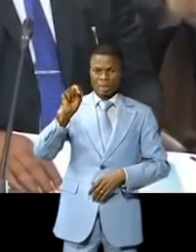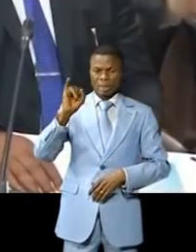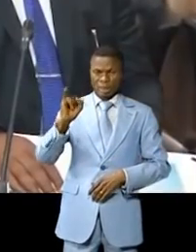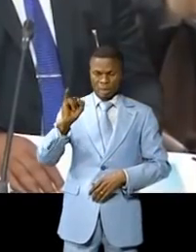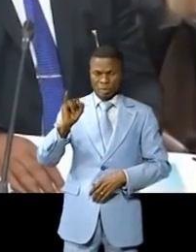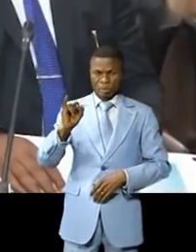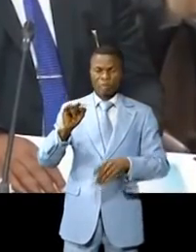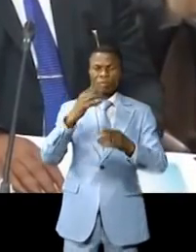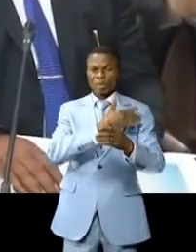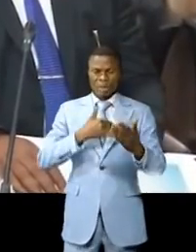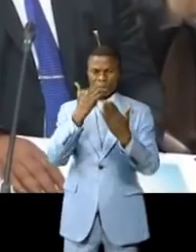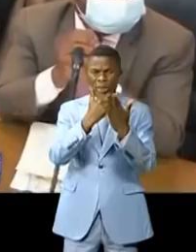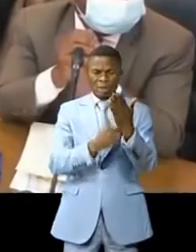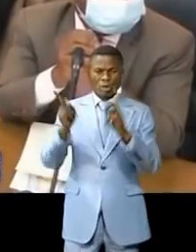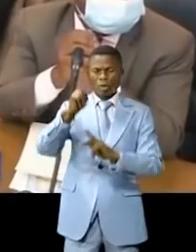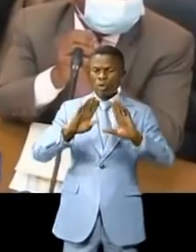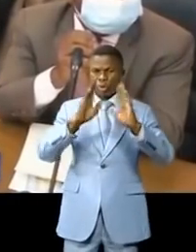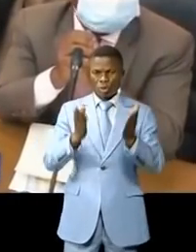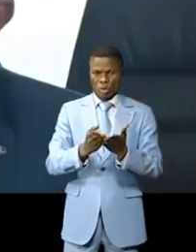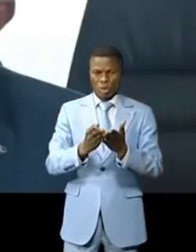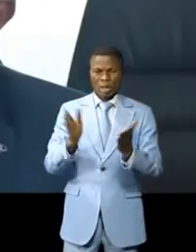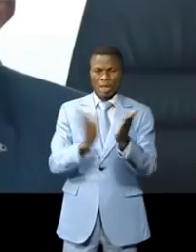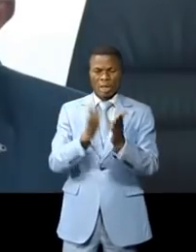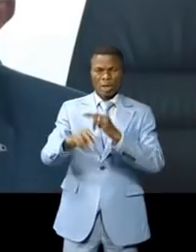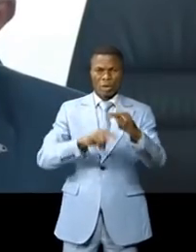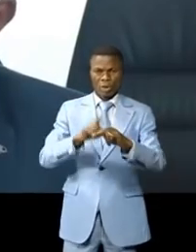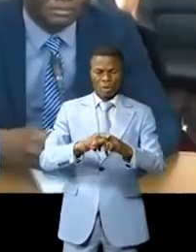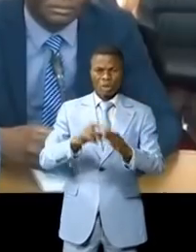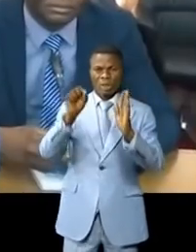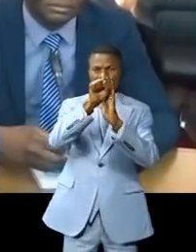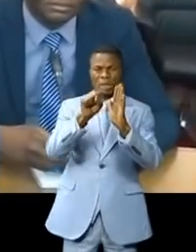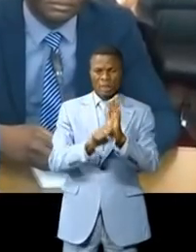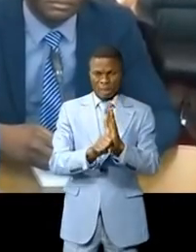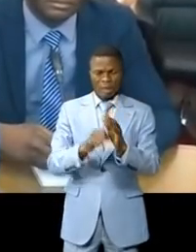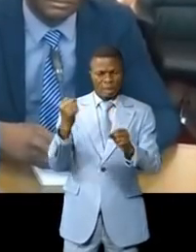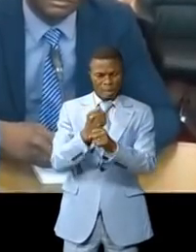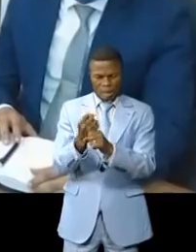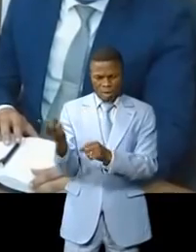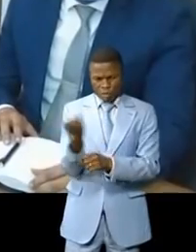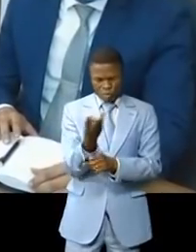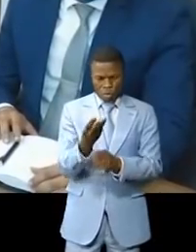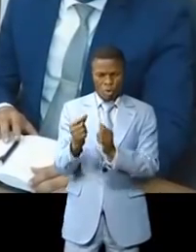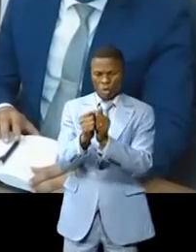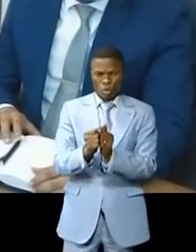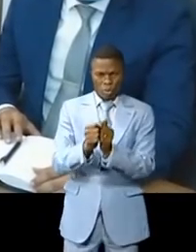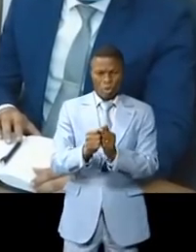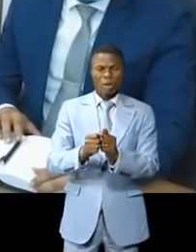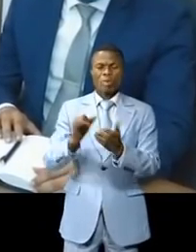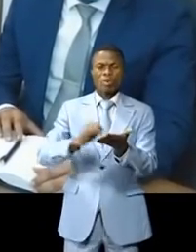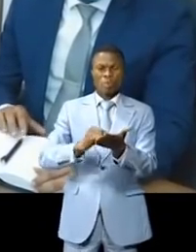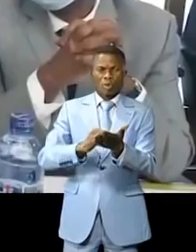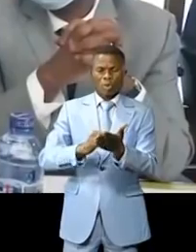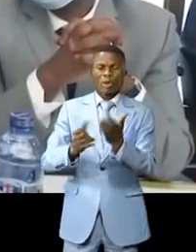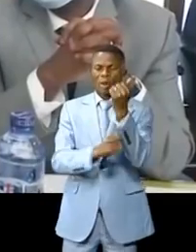national d'identification de la population et de l'institut national de la statistique qui vont travailler en synergie pour l'enrôlement des